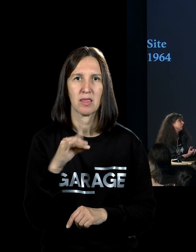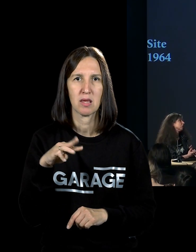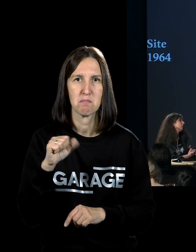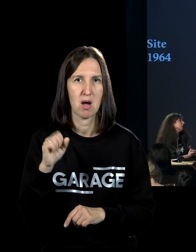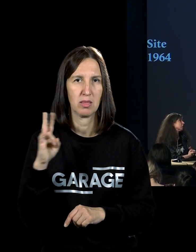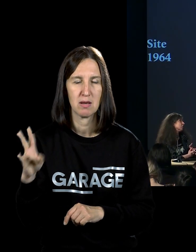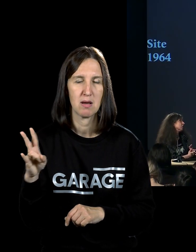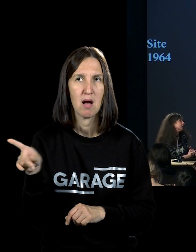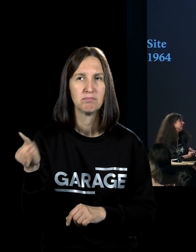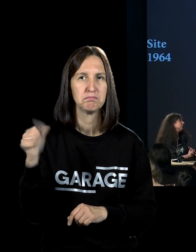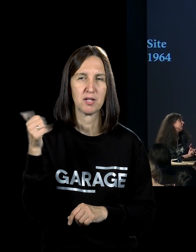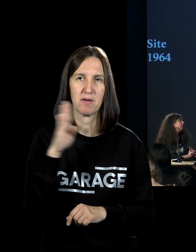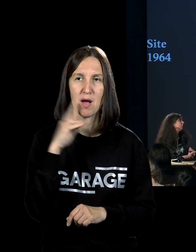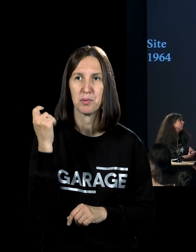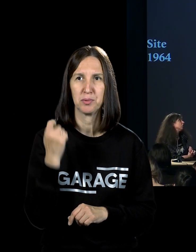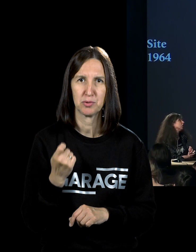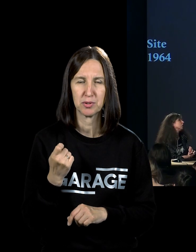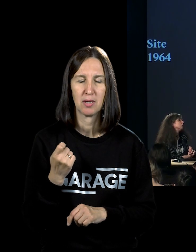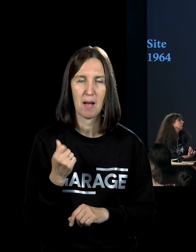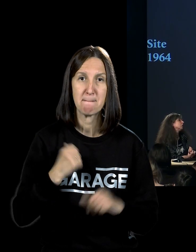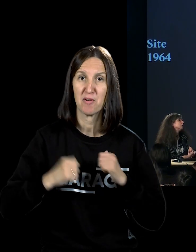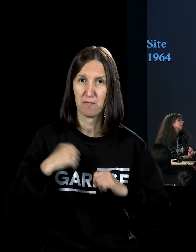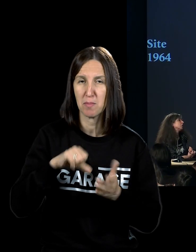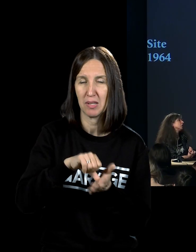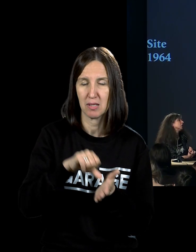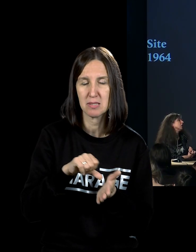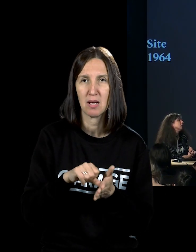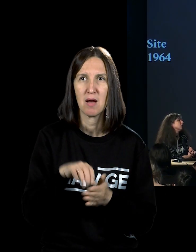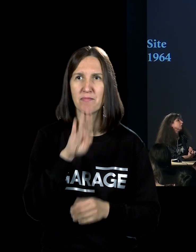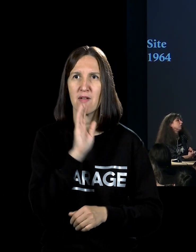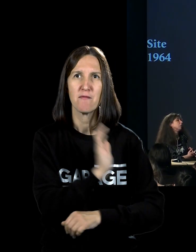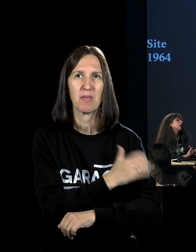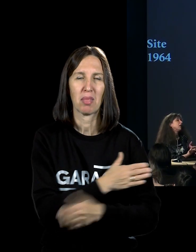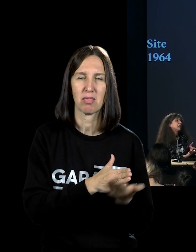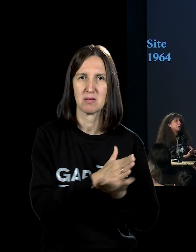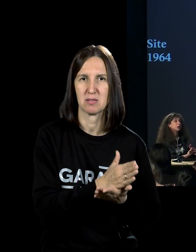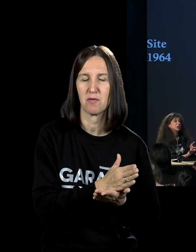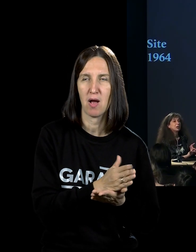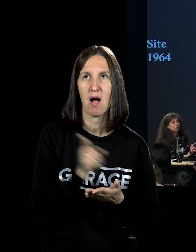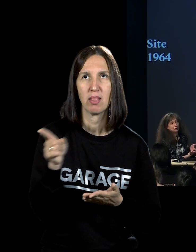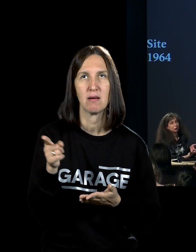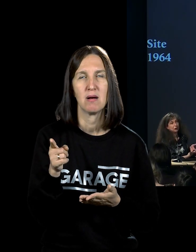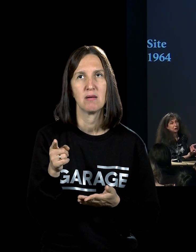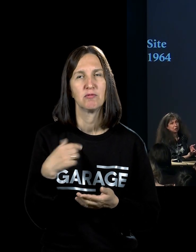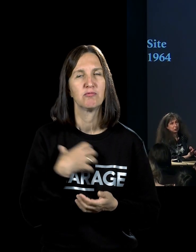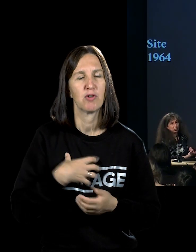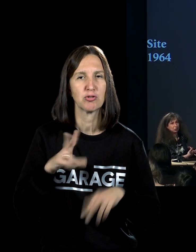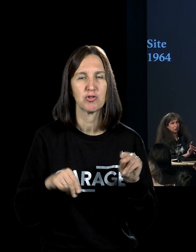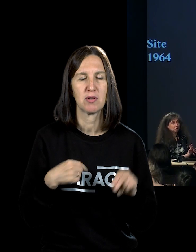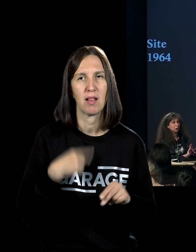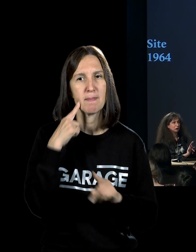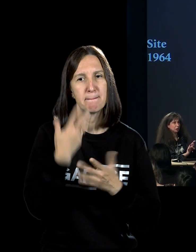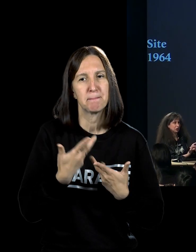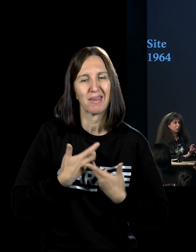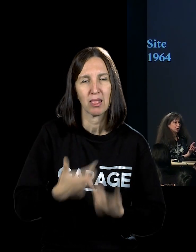художниц, которая перформансисток феминистского толка, для которой было важно вот это принять и признать свое тело. Поэтому